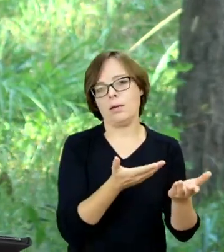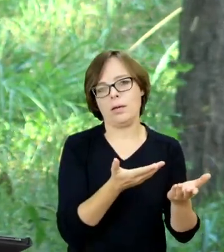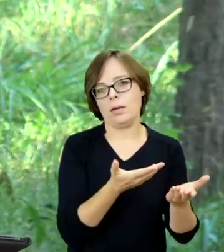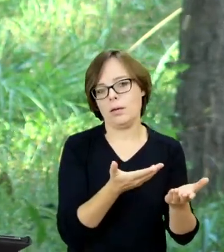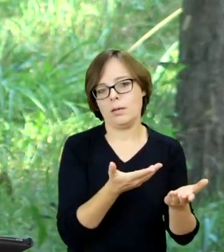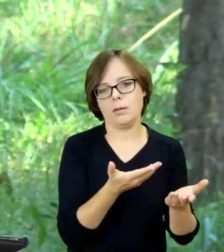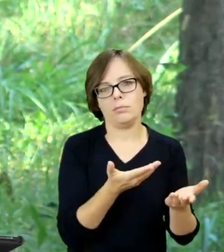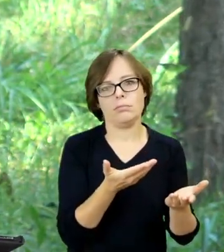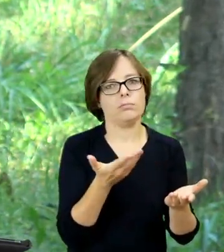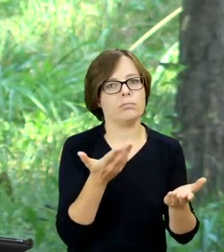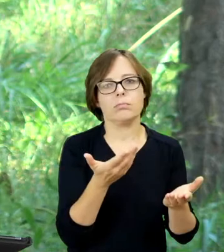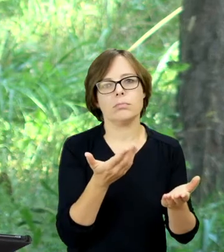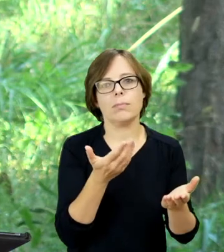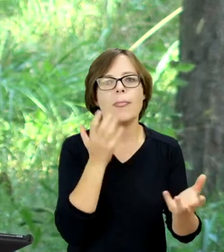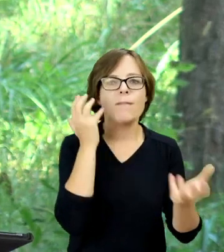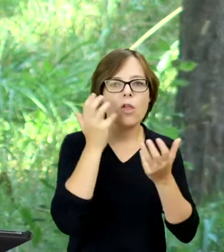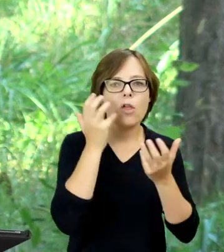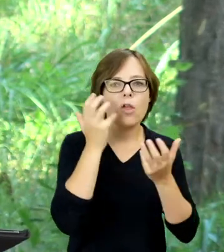łączniczki.